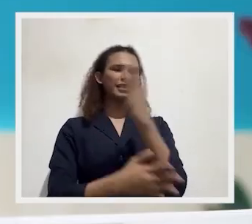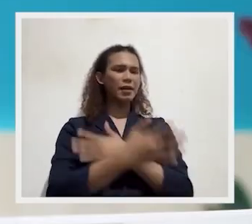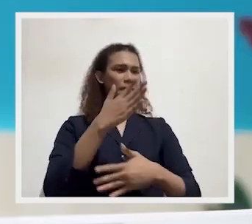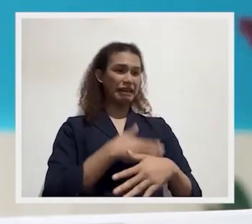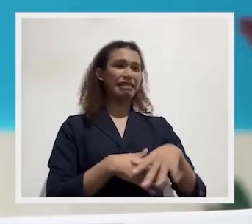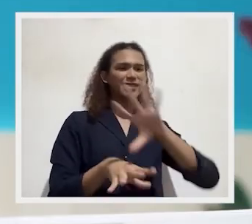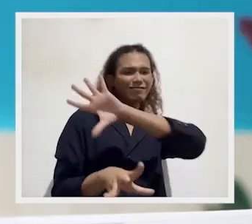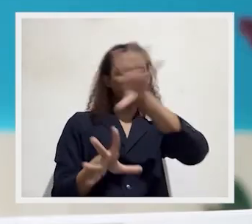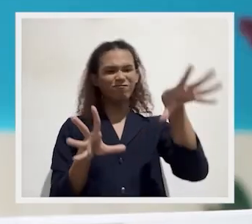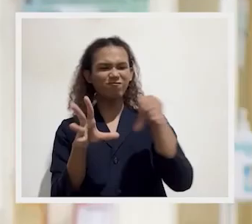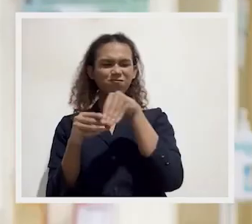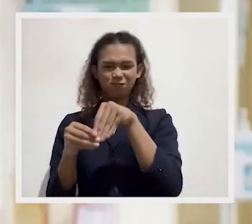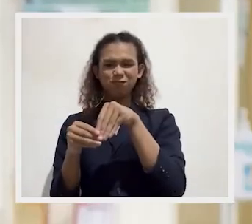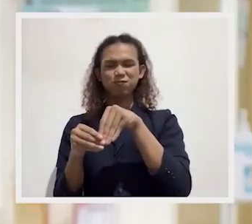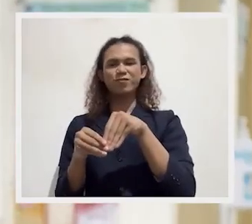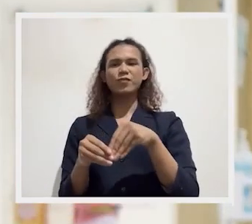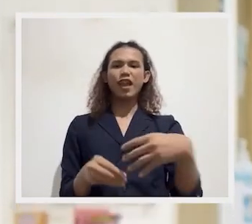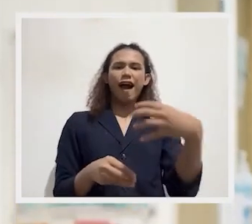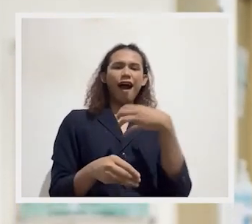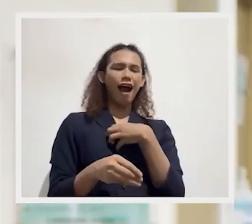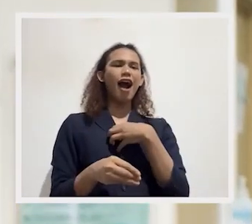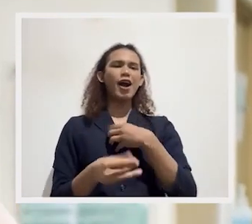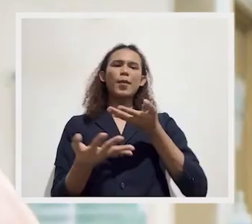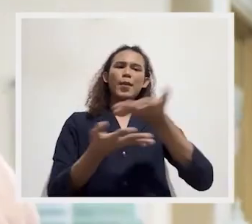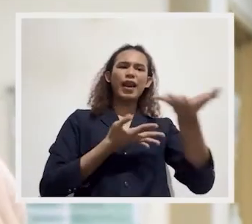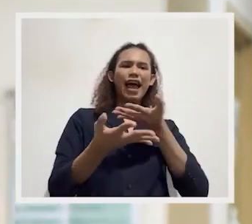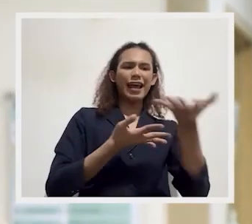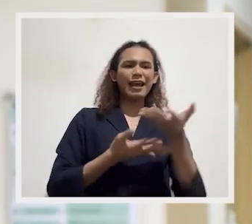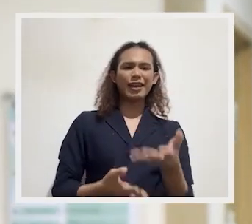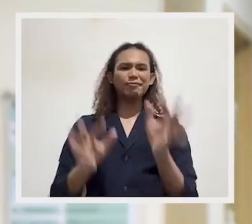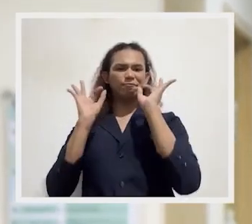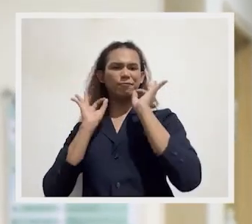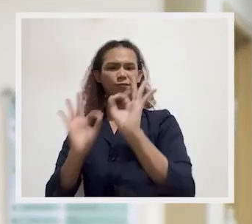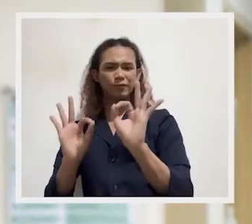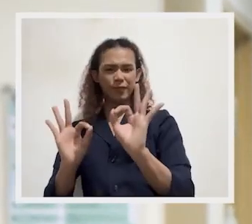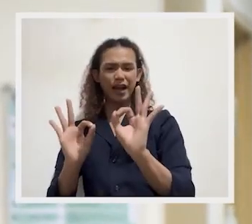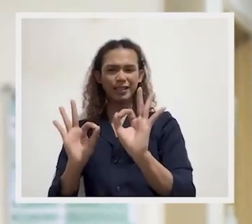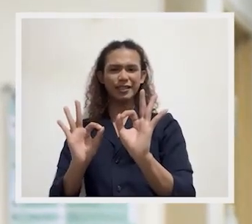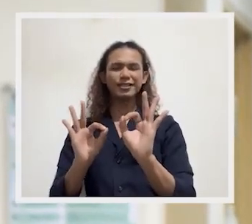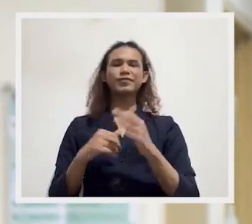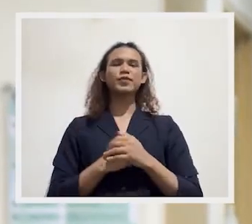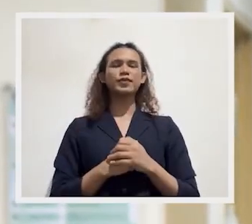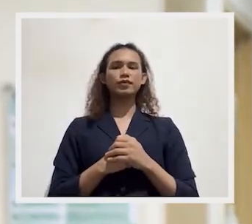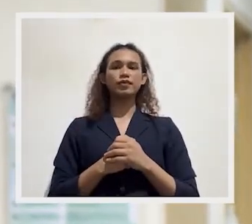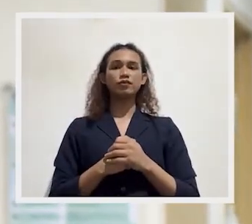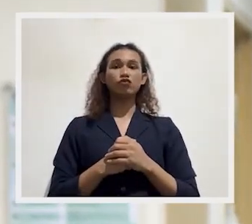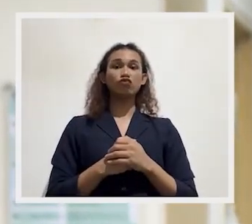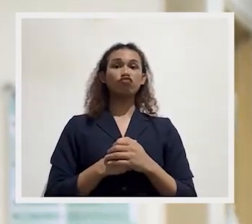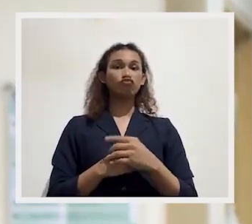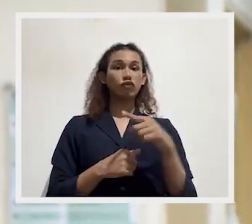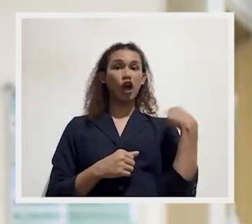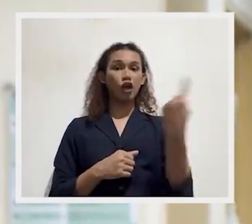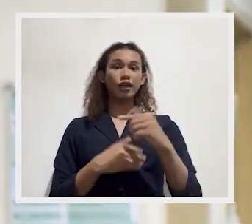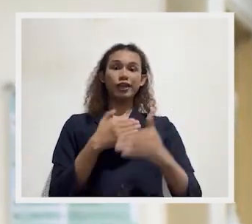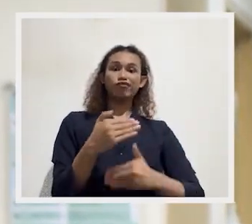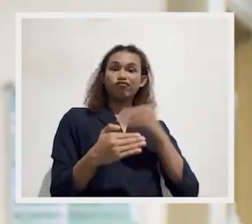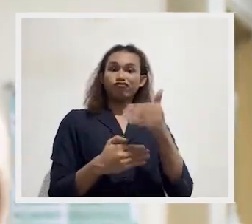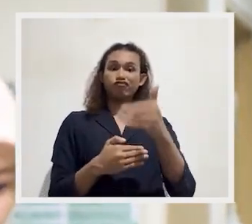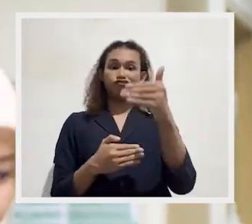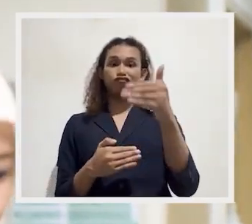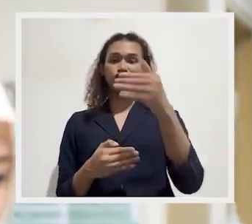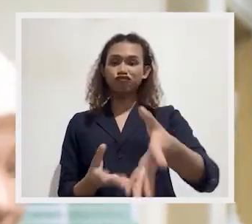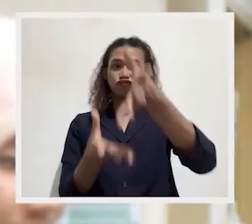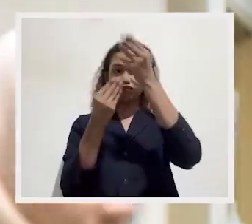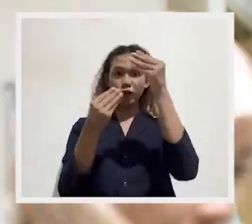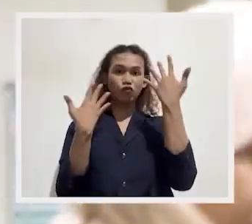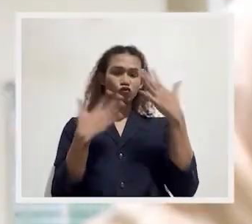memiliki disabilitas, mendapatkan pelayanan yang layak, tepat, dan berdaya guna. Ketika kita mengambil langkah-langkah ini,